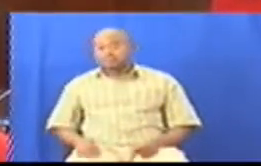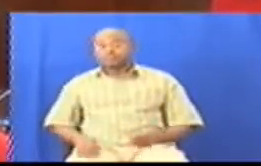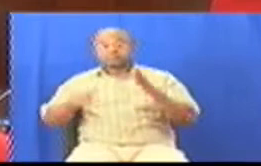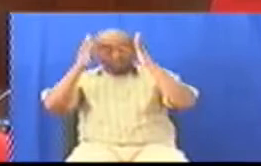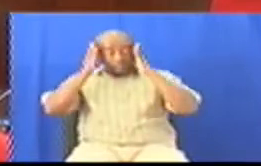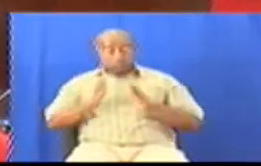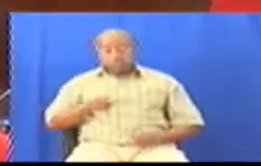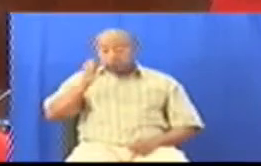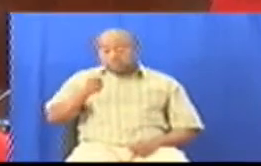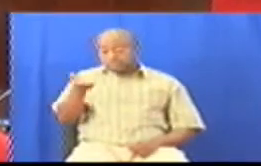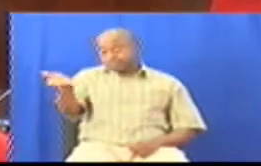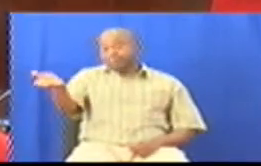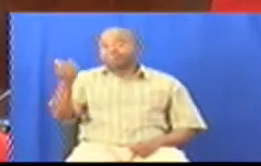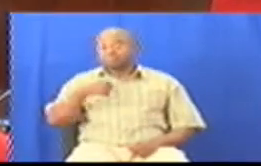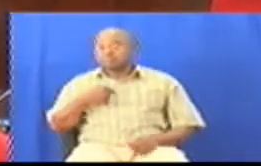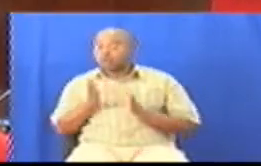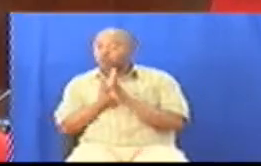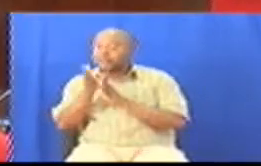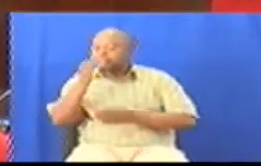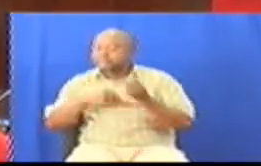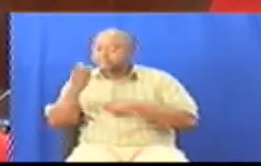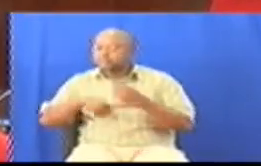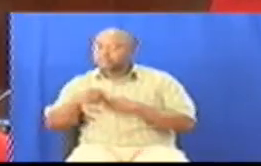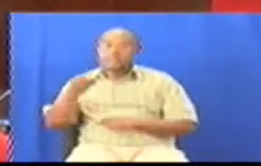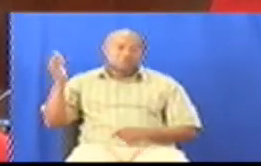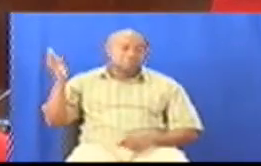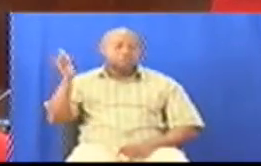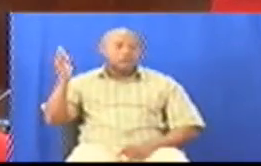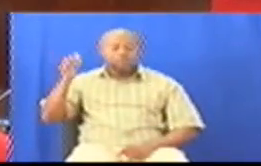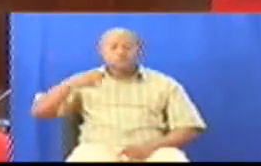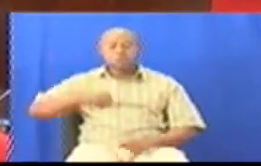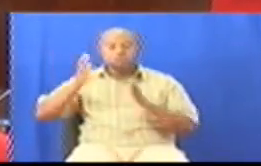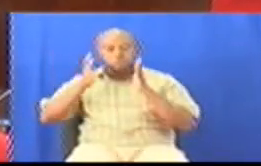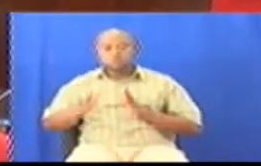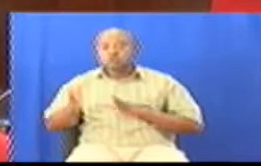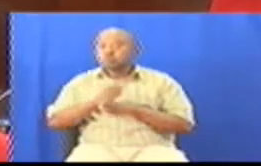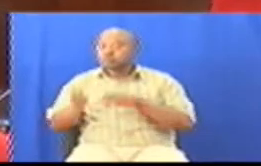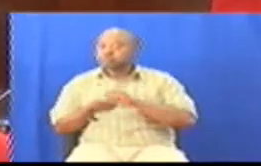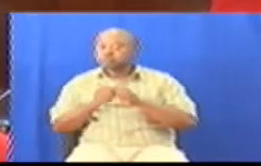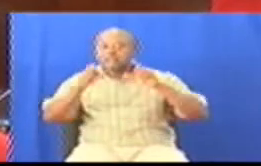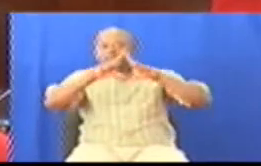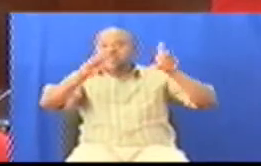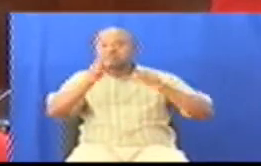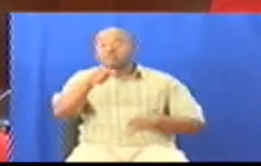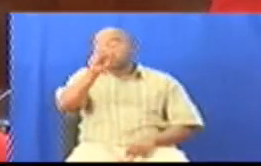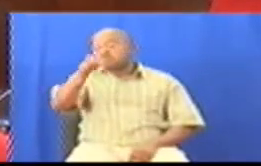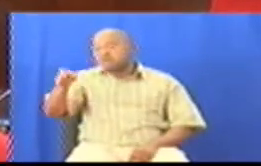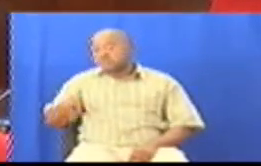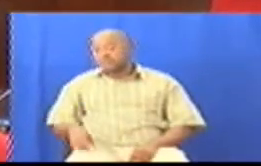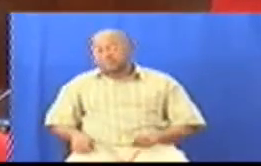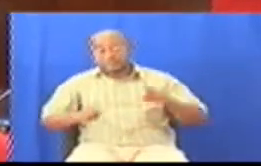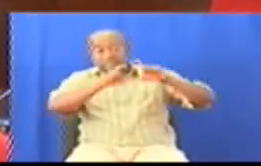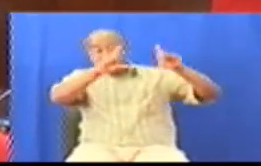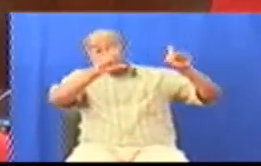Speaker, naomba nichangie katika hotuba hii ya Waziri Mkuu kuhusu masuala ya NIDA. Pamoja na kuwa waziri wa mambo ya